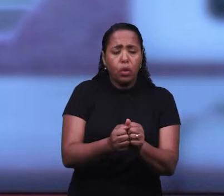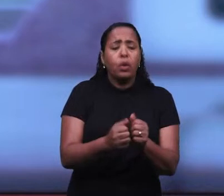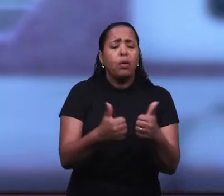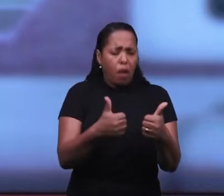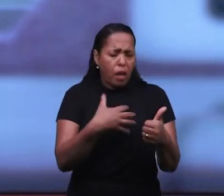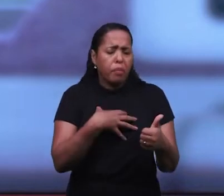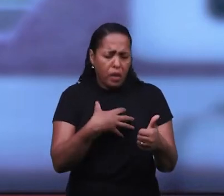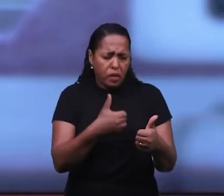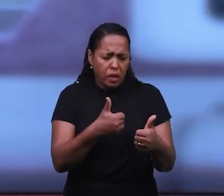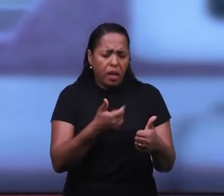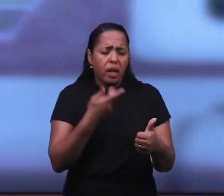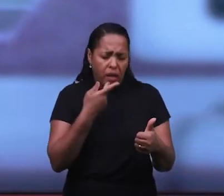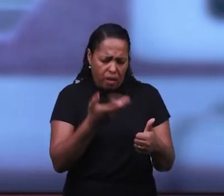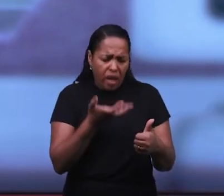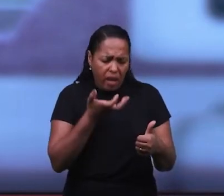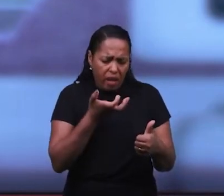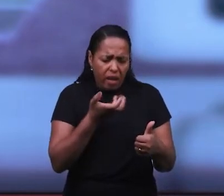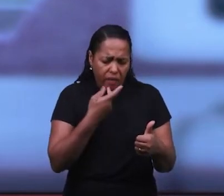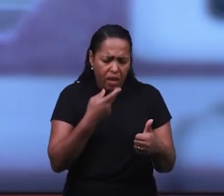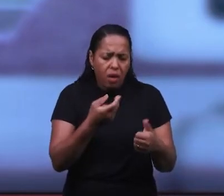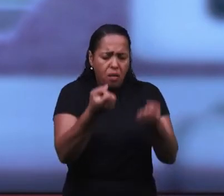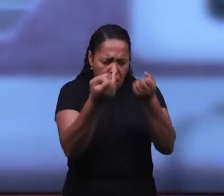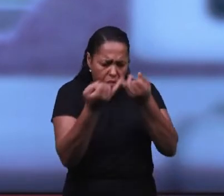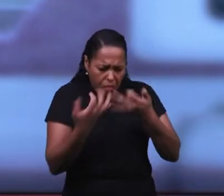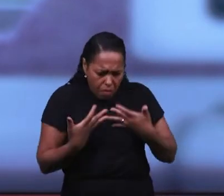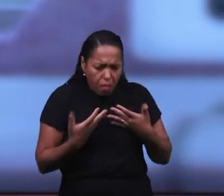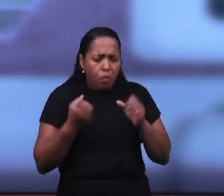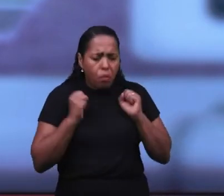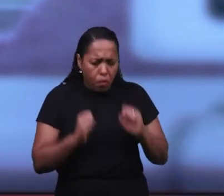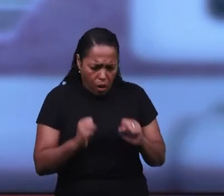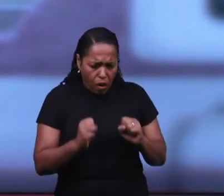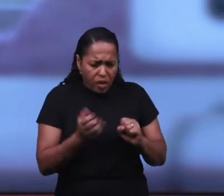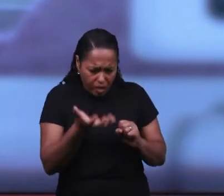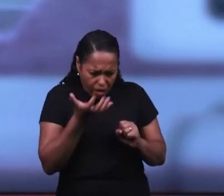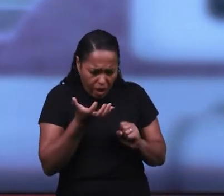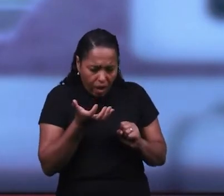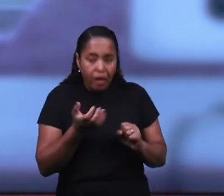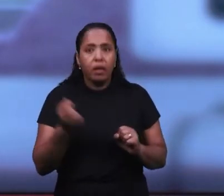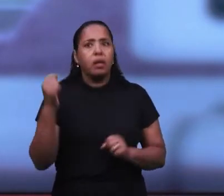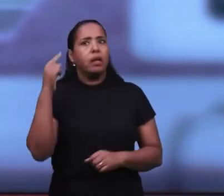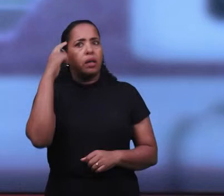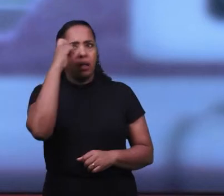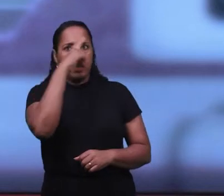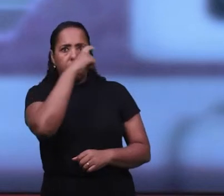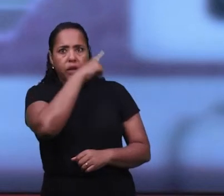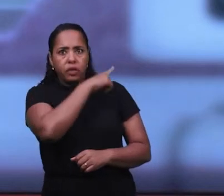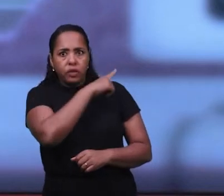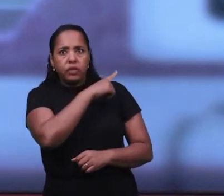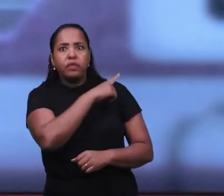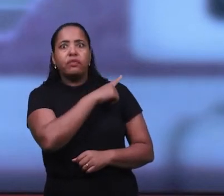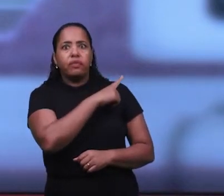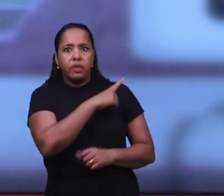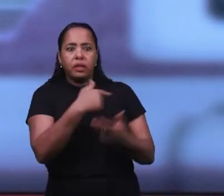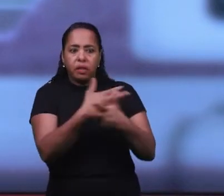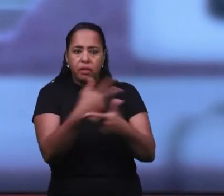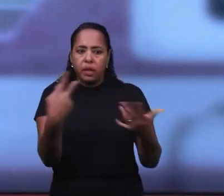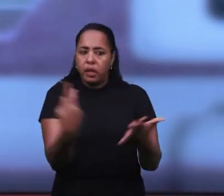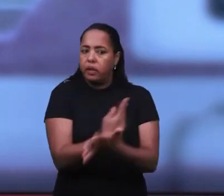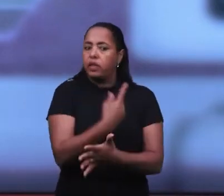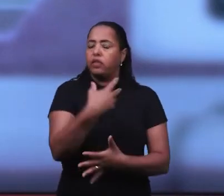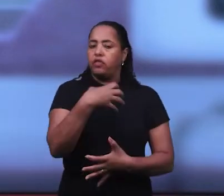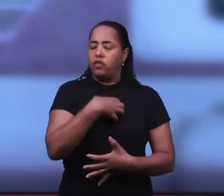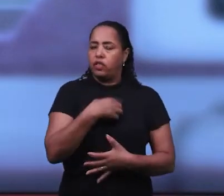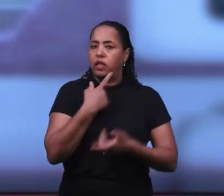Donc, est-ce que vous voulez discuter sur ça? Est-ce que tu veux en parler? Donc, C'est difficile quand les choses ne se passent pas